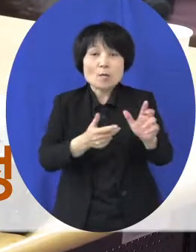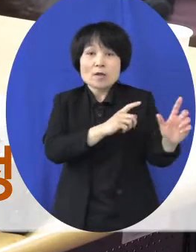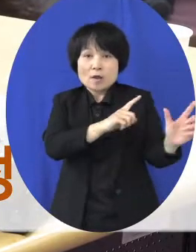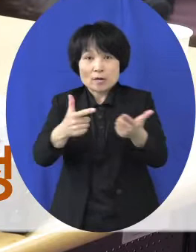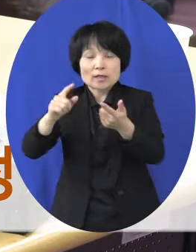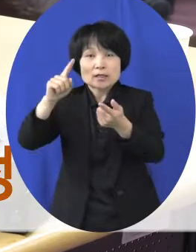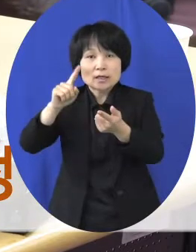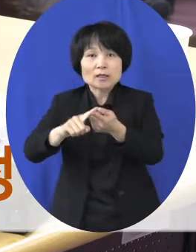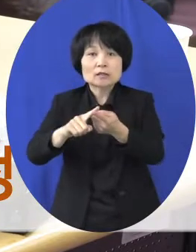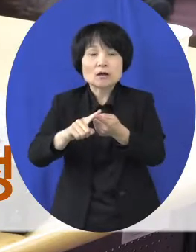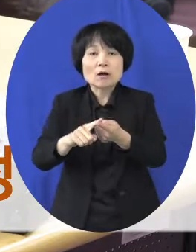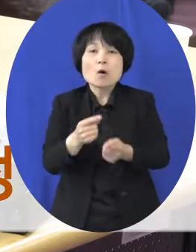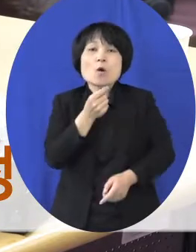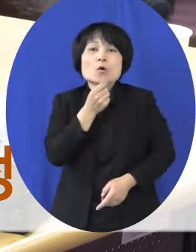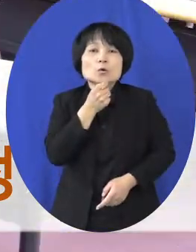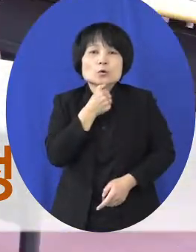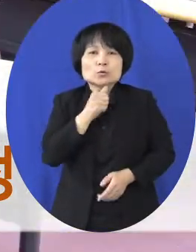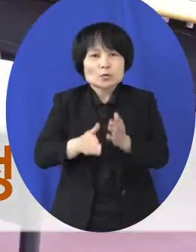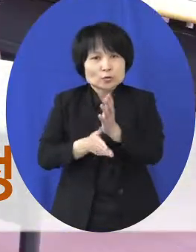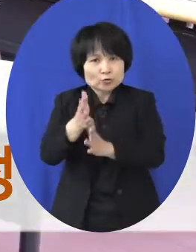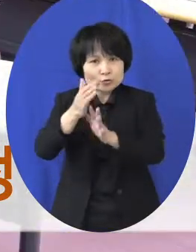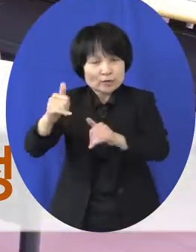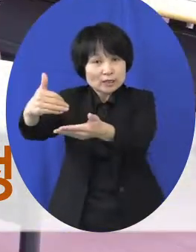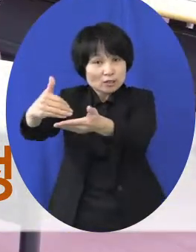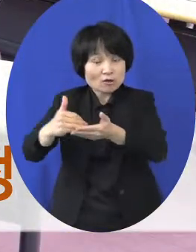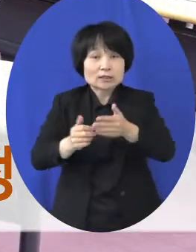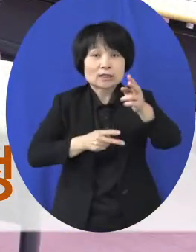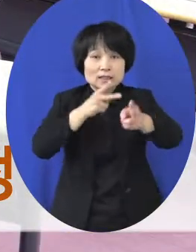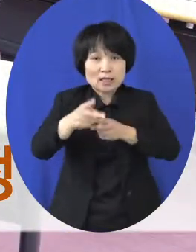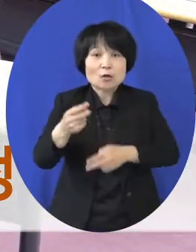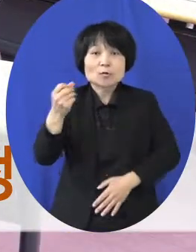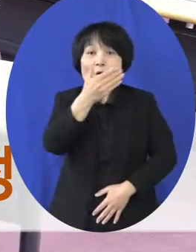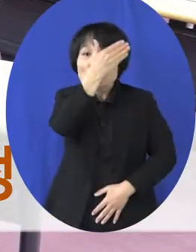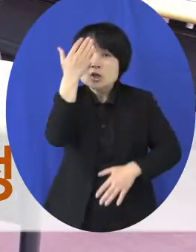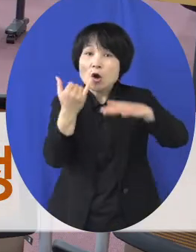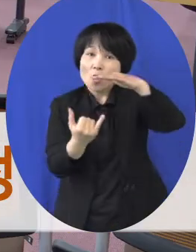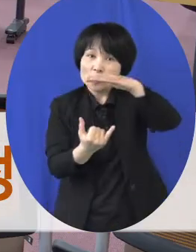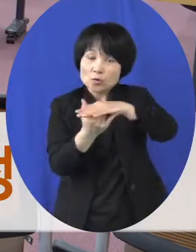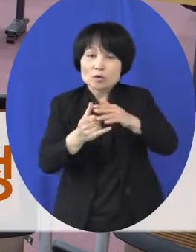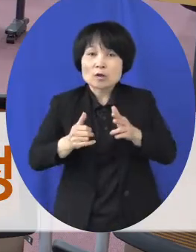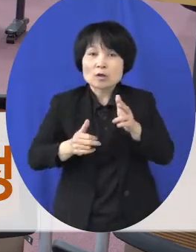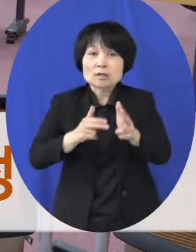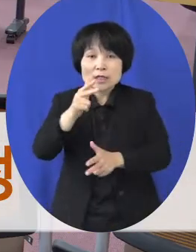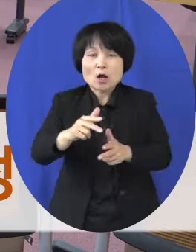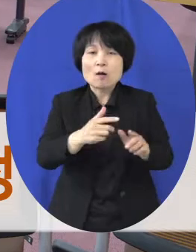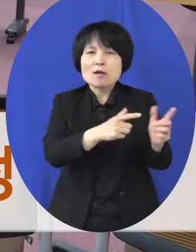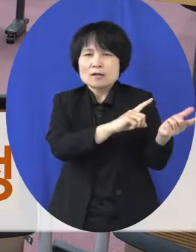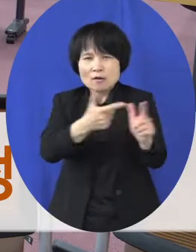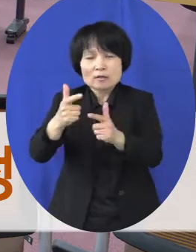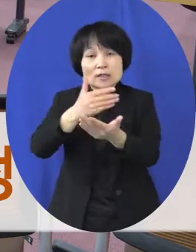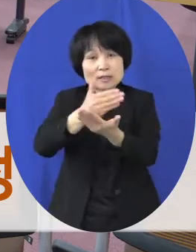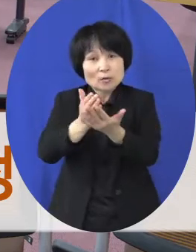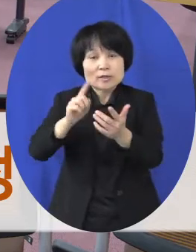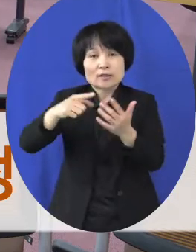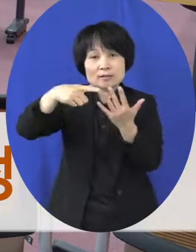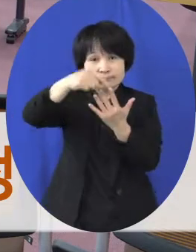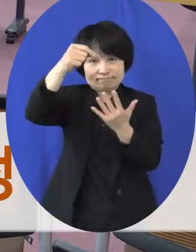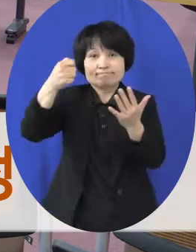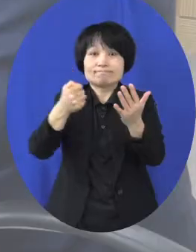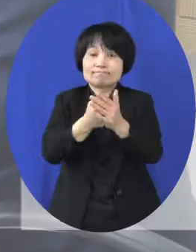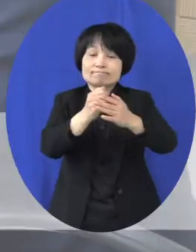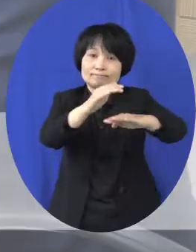거친 소규모 주민 숙원 사업, 그리고 청소년 제안 사업 등 다양한 창구를 거친 사업들이 선정됐습니다.